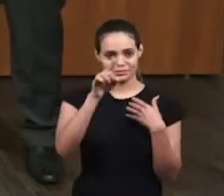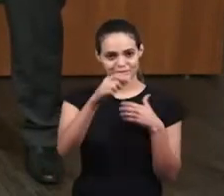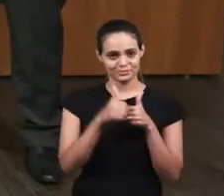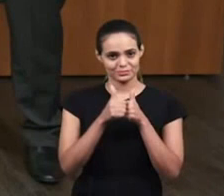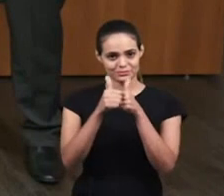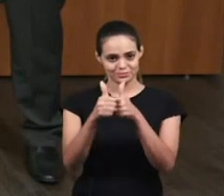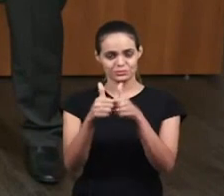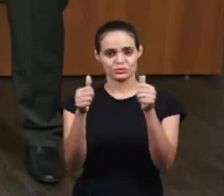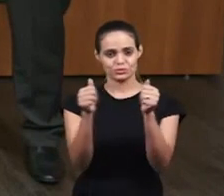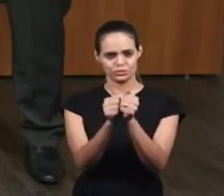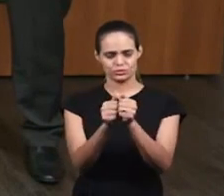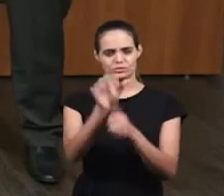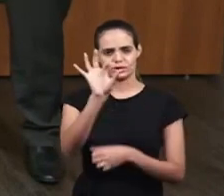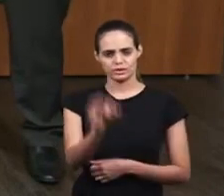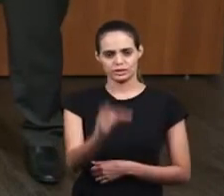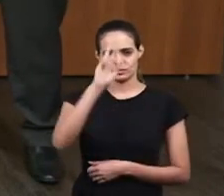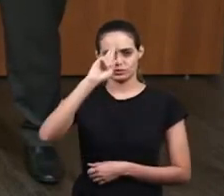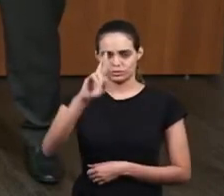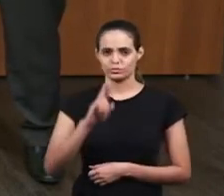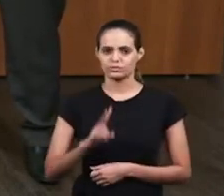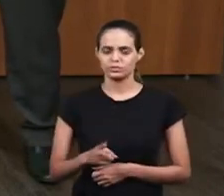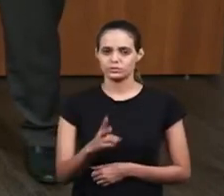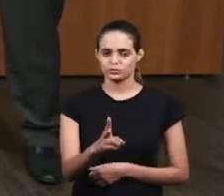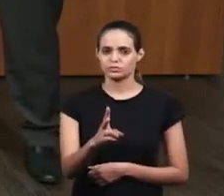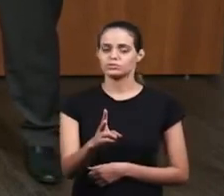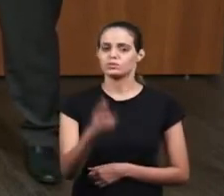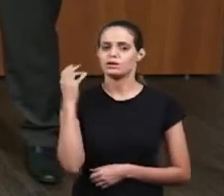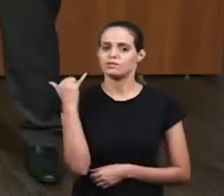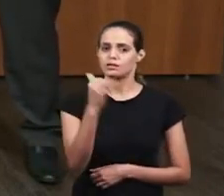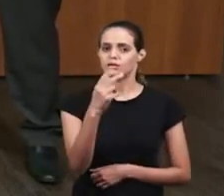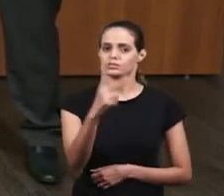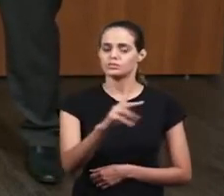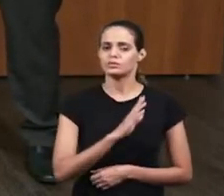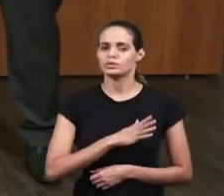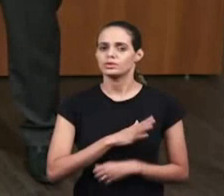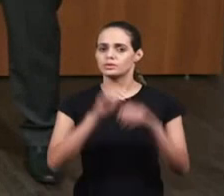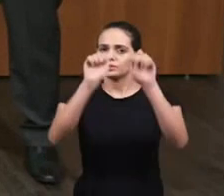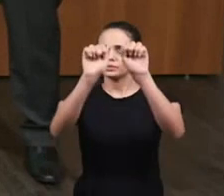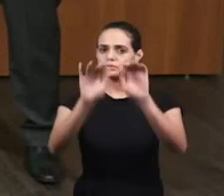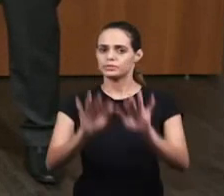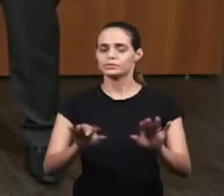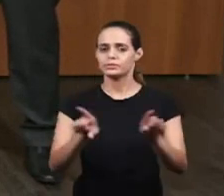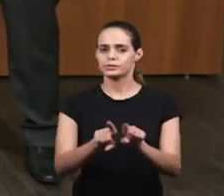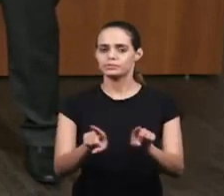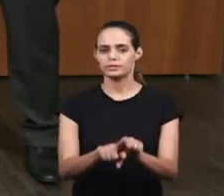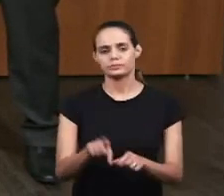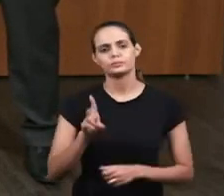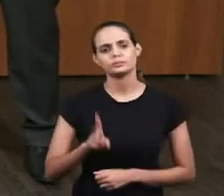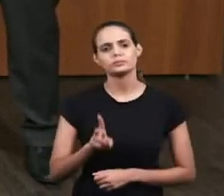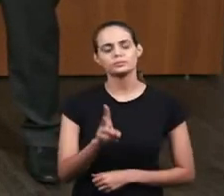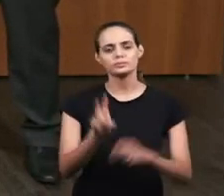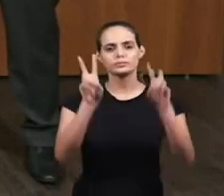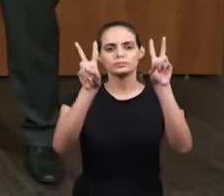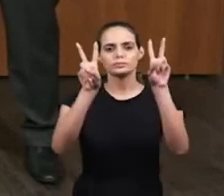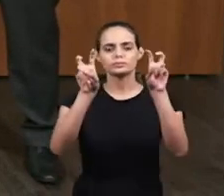deine Zuhörerschaft zu haben. Gewiss wird der Herr weiterhin in dein Herz sprechen und dich segnen. Wir werden nun